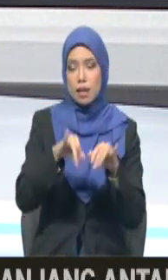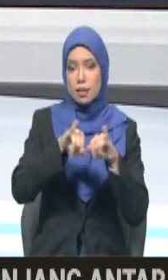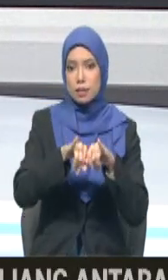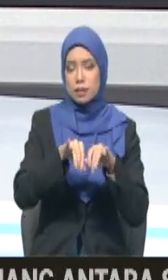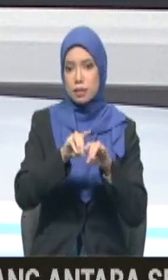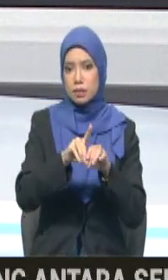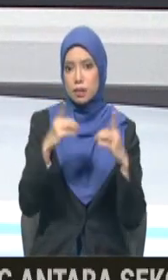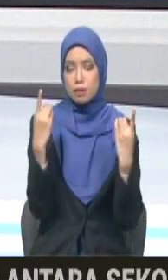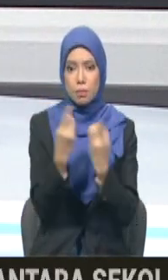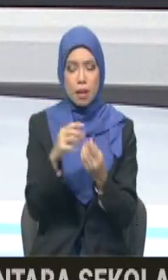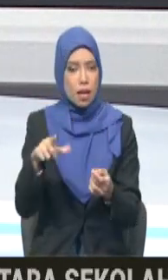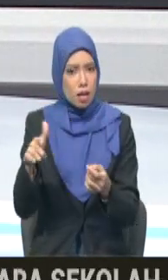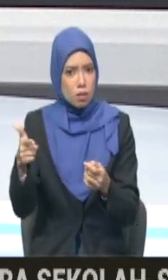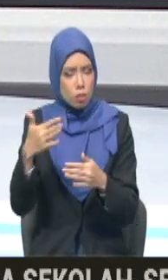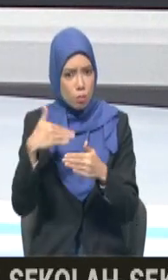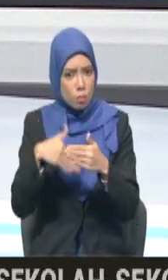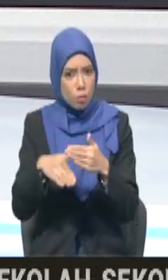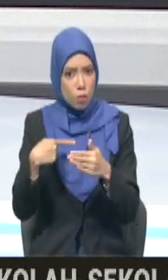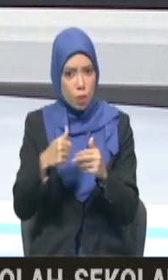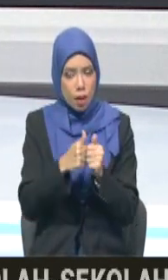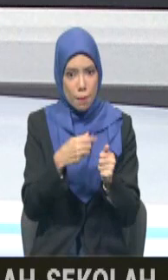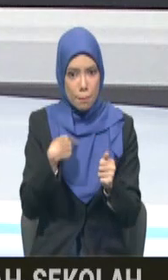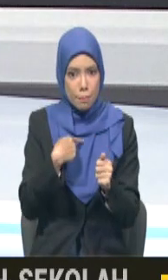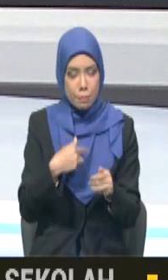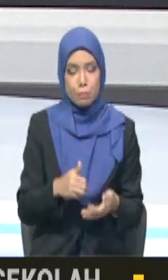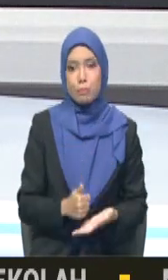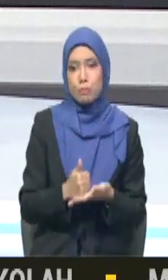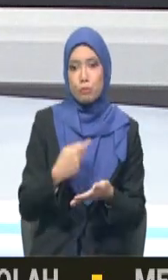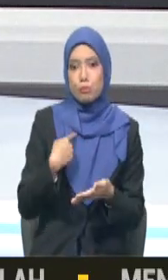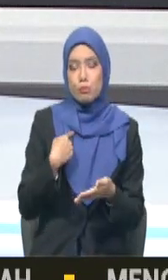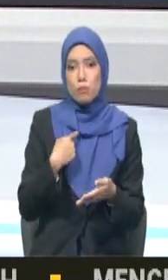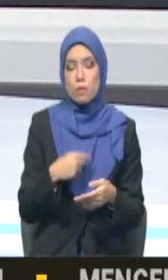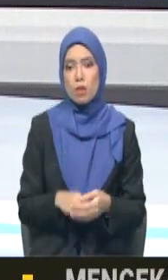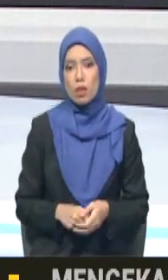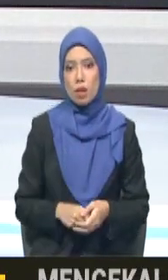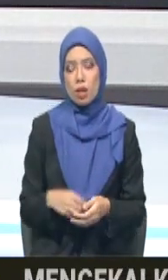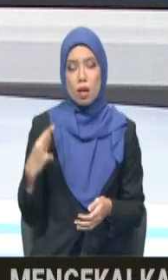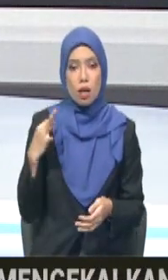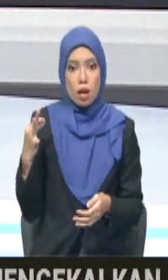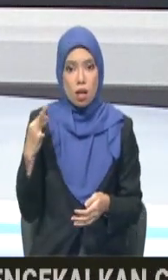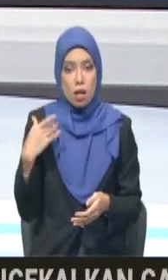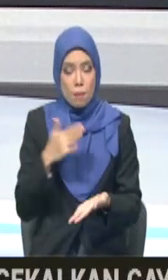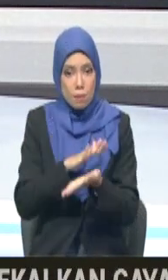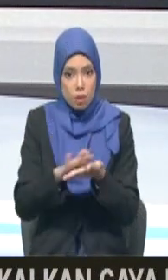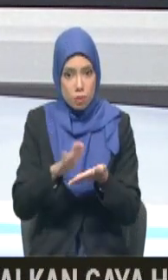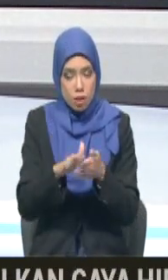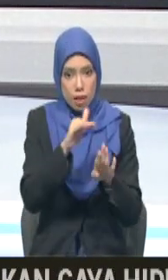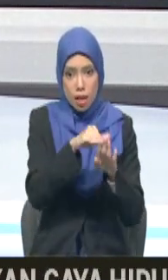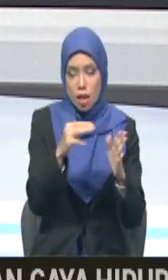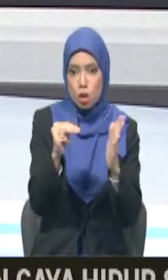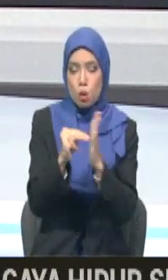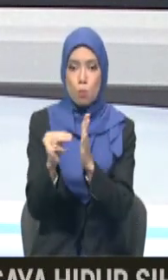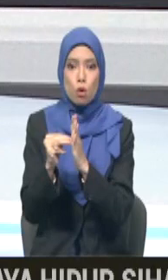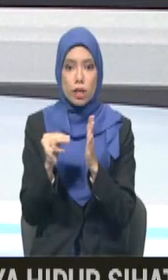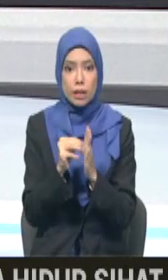Danau daerah tutong program julong kali itu dikendalikan dengan kerjasama Majlis perundingan mukim telisai